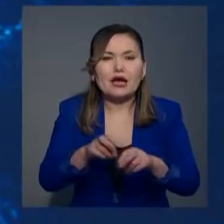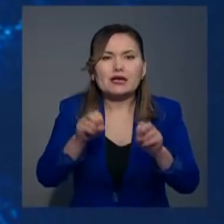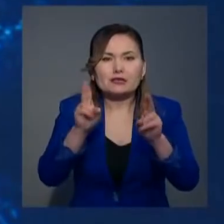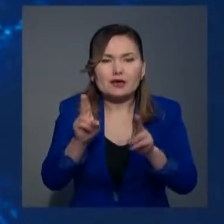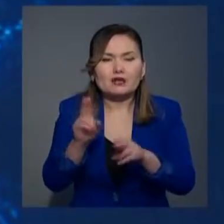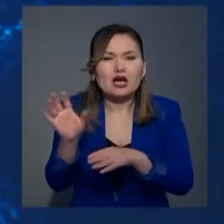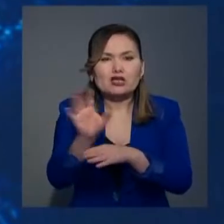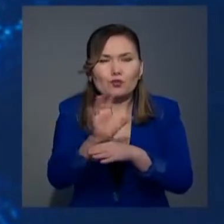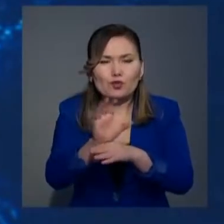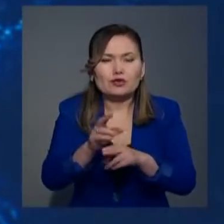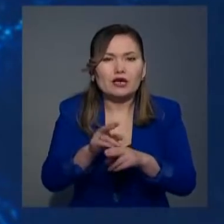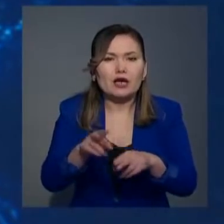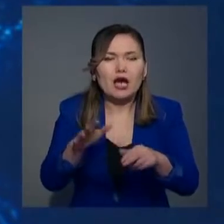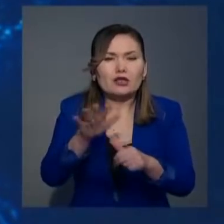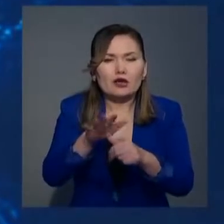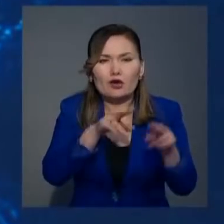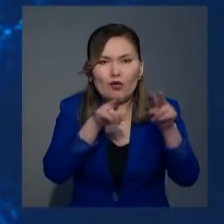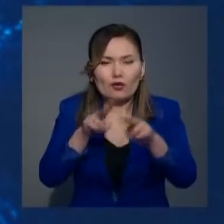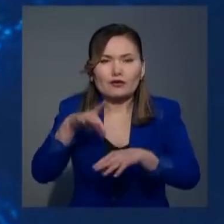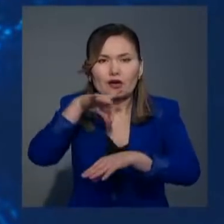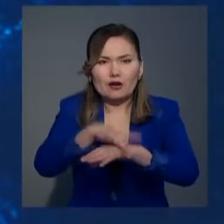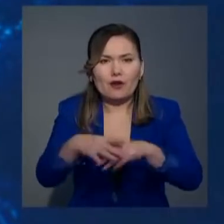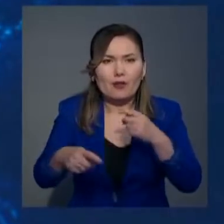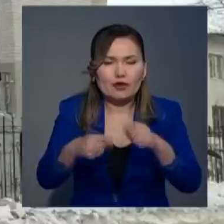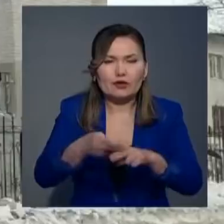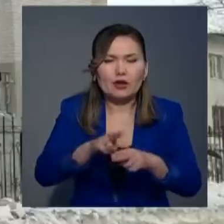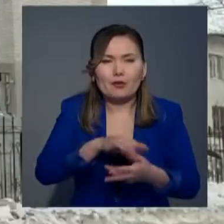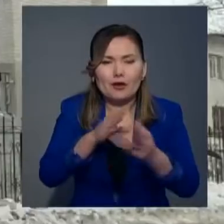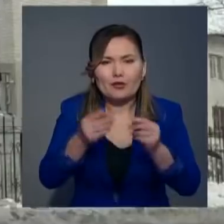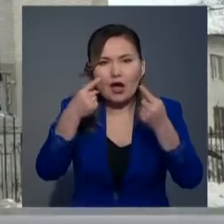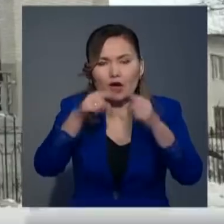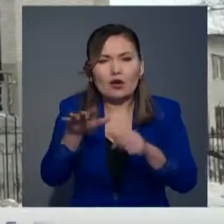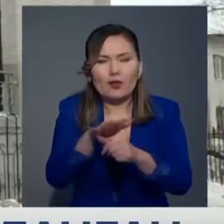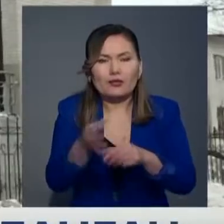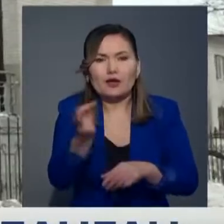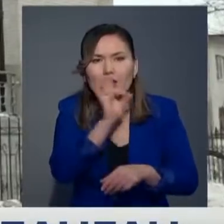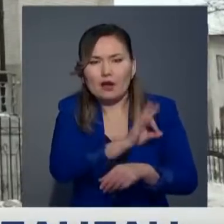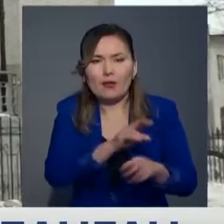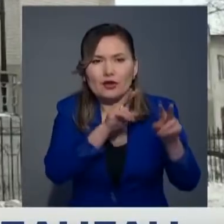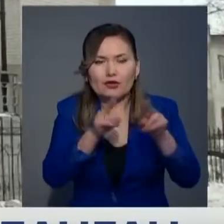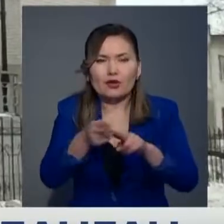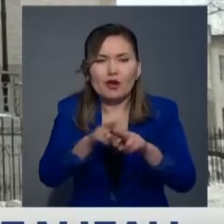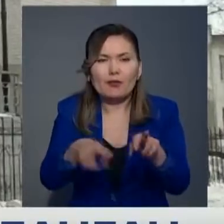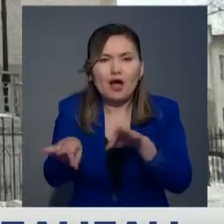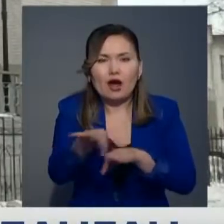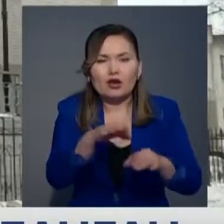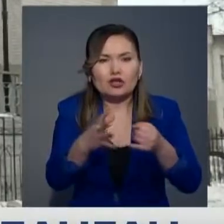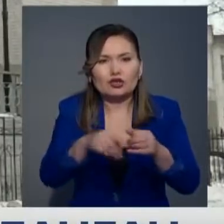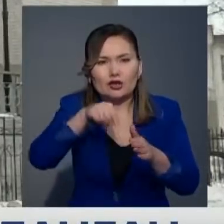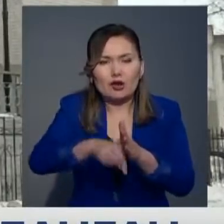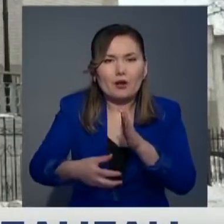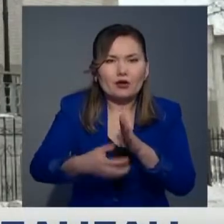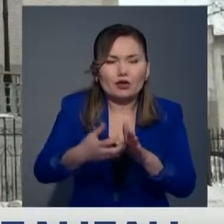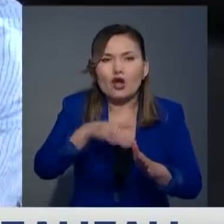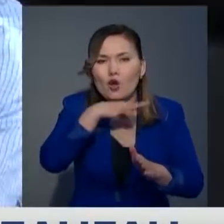Спутниктік жүйенің көмегімен анықталып отыр. Экологтар жаңа құрылғыны қолдана отырып, пайдалы қазбалар картаграммасын жасап шығарды.